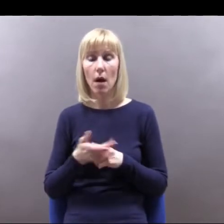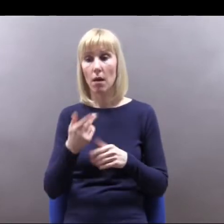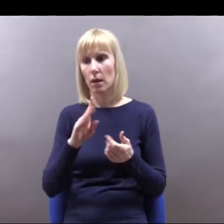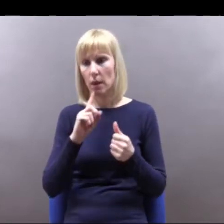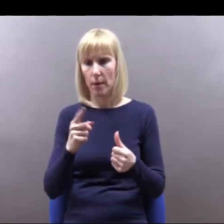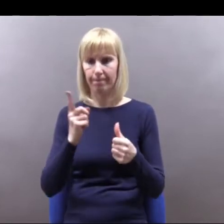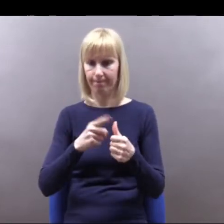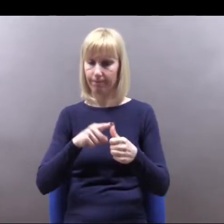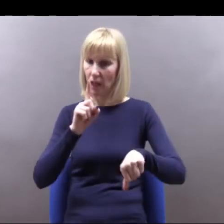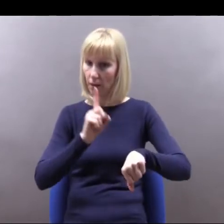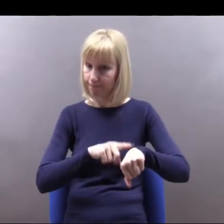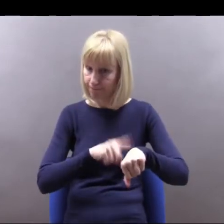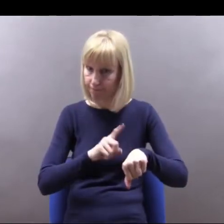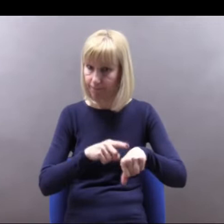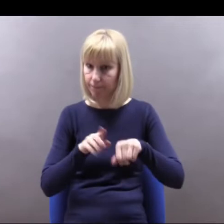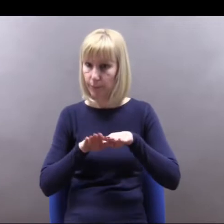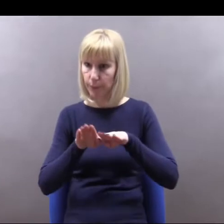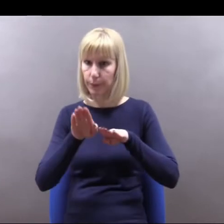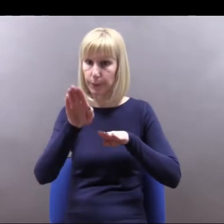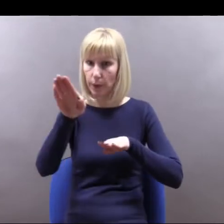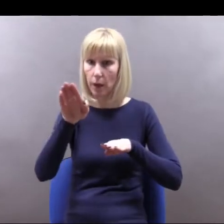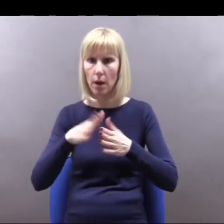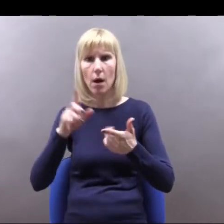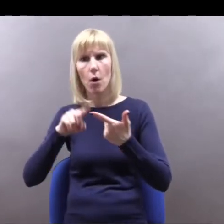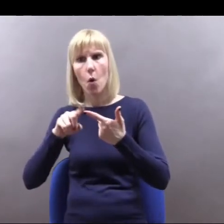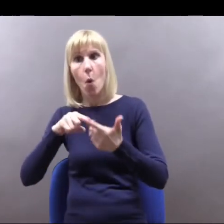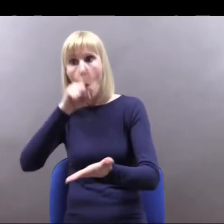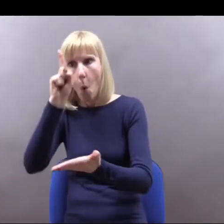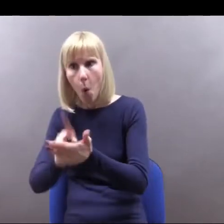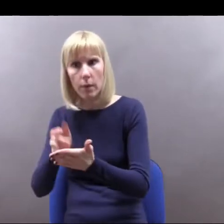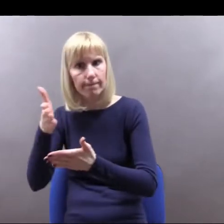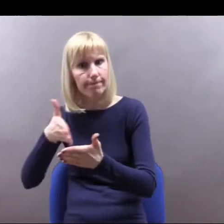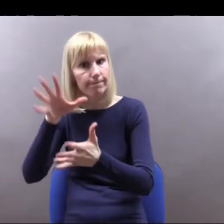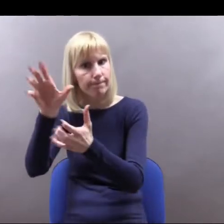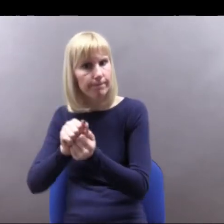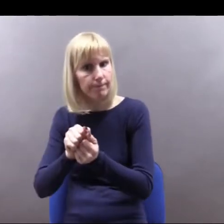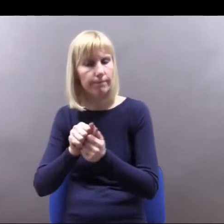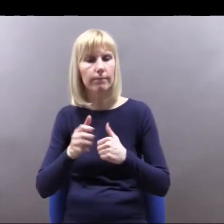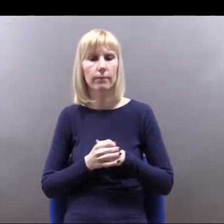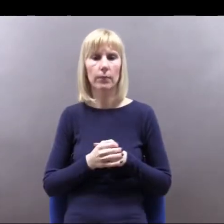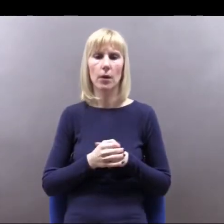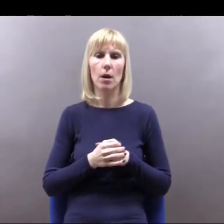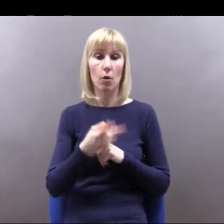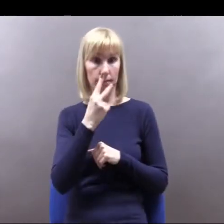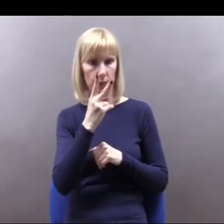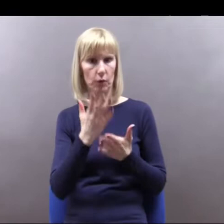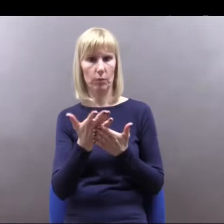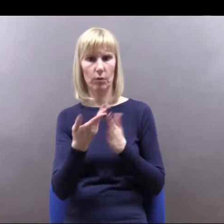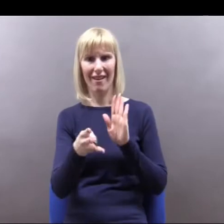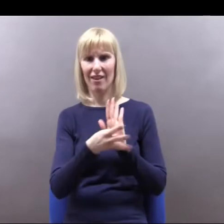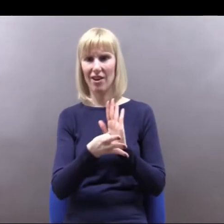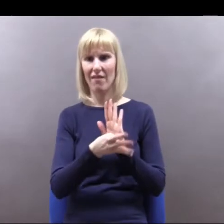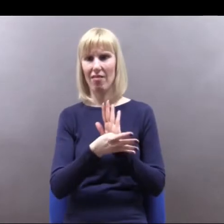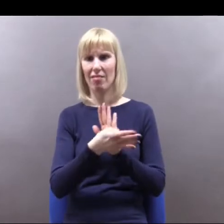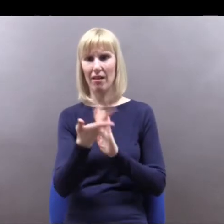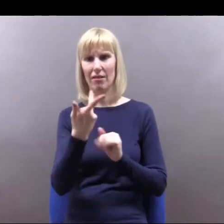minut, a tak naprawdę no jeszcze daleka droga do tego, żeby na ten peron się dostać. Słuchajcie, ja to